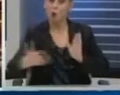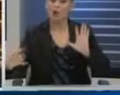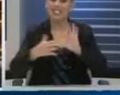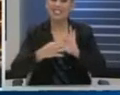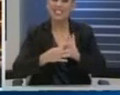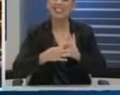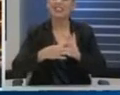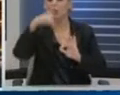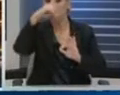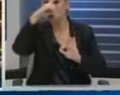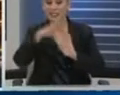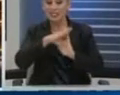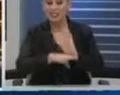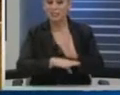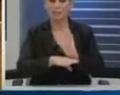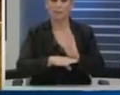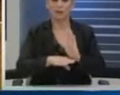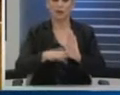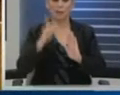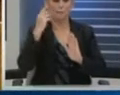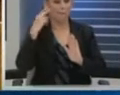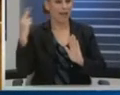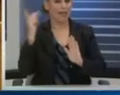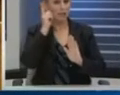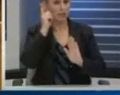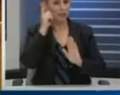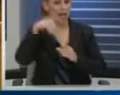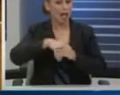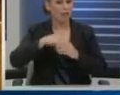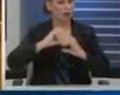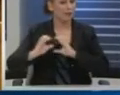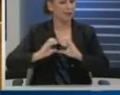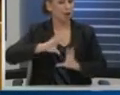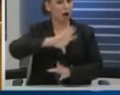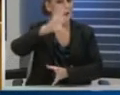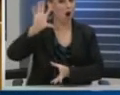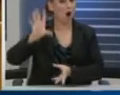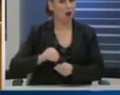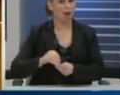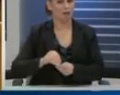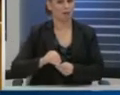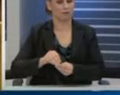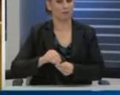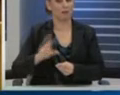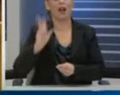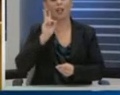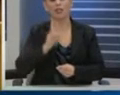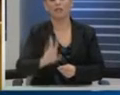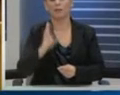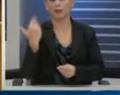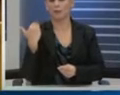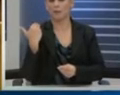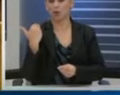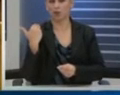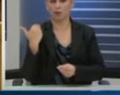Ολόκληρο σύνθετο σύστημα με smartphones εδώ επικοινωνία τα πάντα. Όπως επίσης δεν βλέπετε